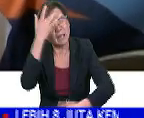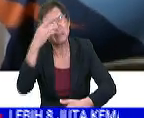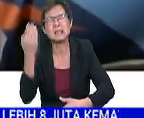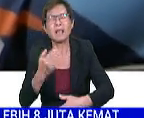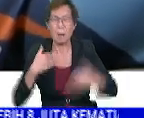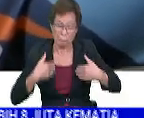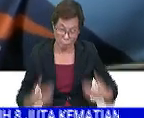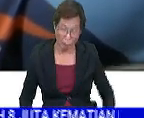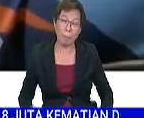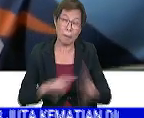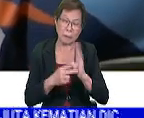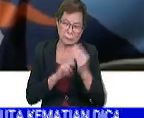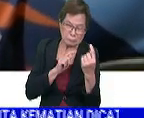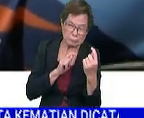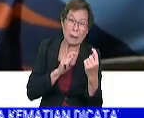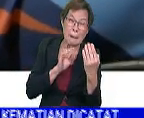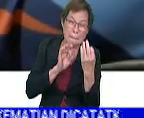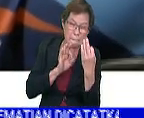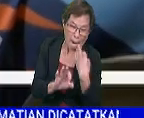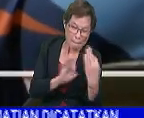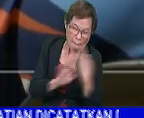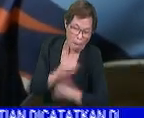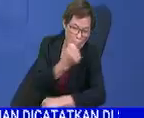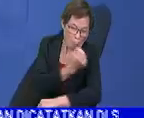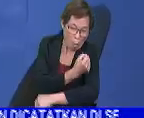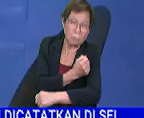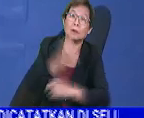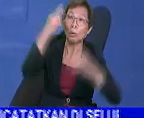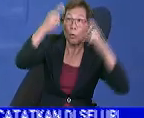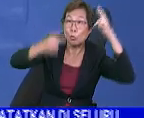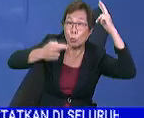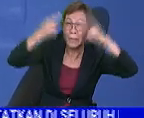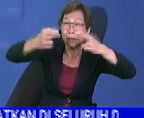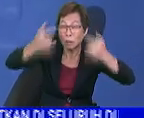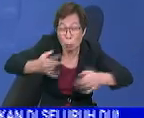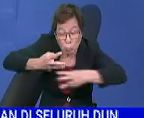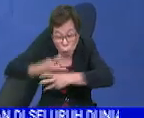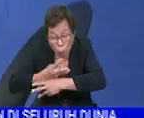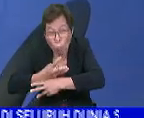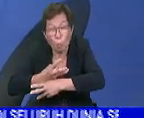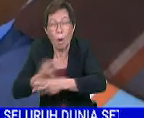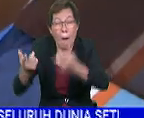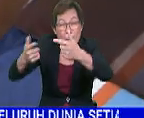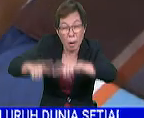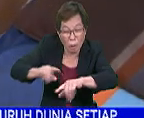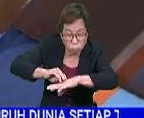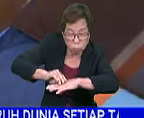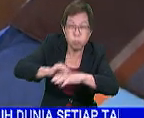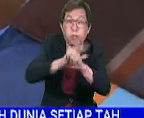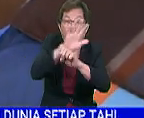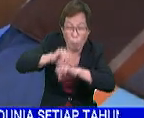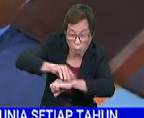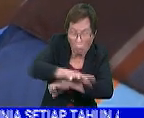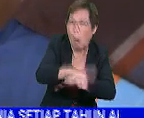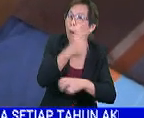tubuh penerima memberi tindak balas terhadap Vaksin apa yang perlu dirisaukan adalah kesan Teruk apabila berlaku jangkitan kerana